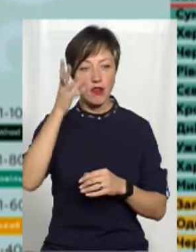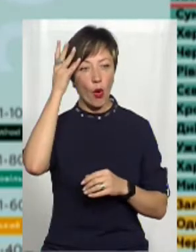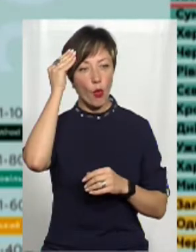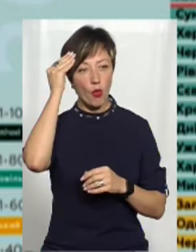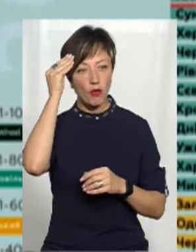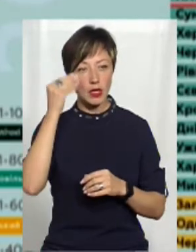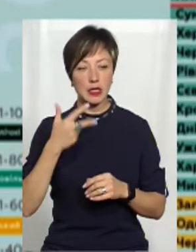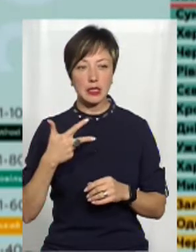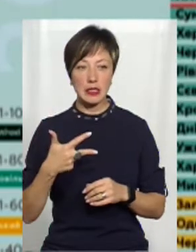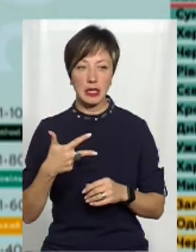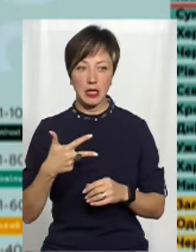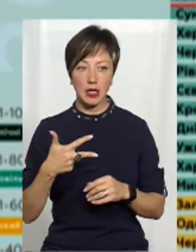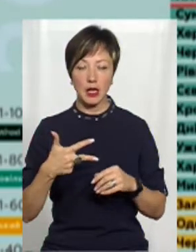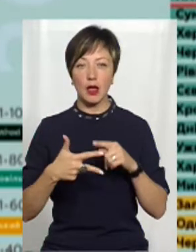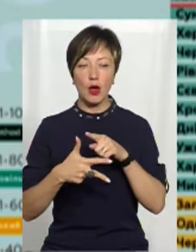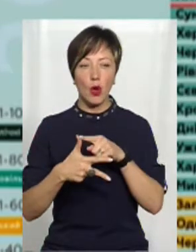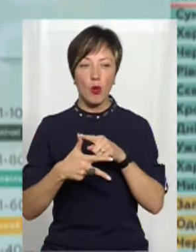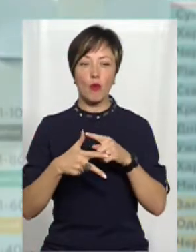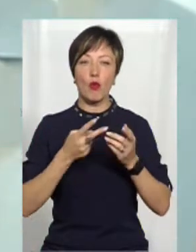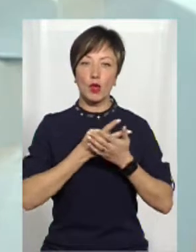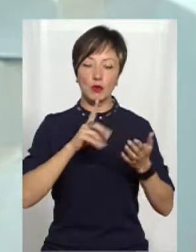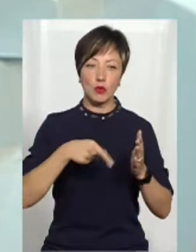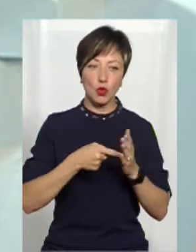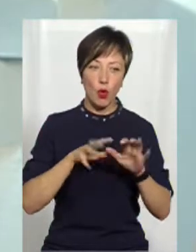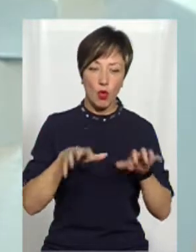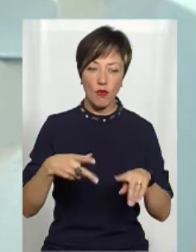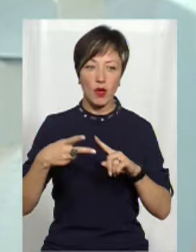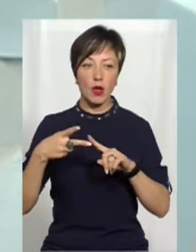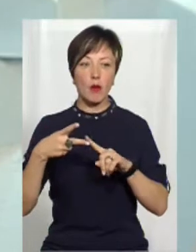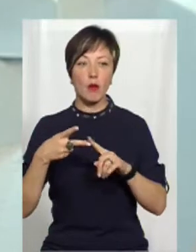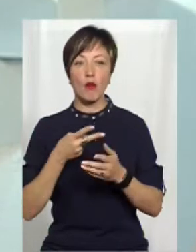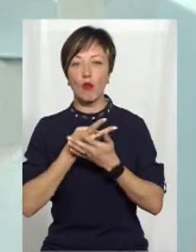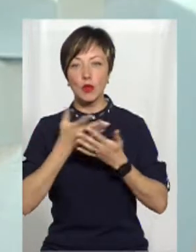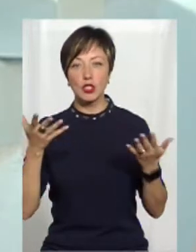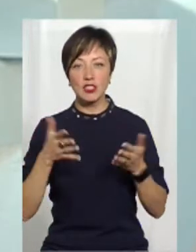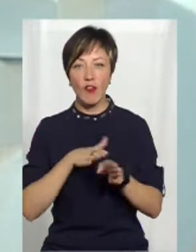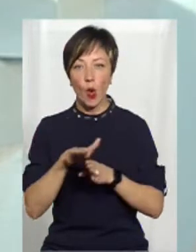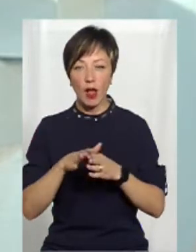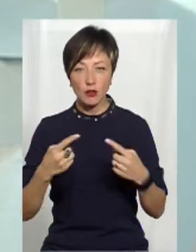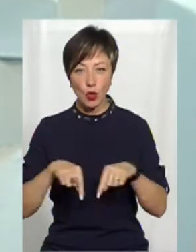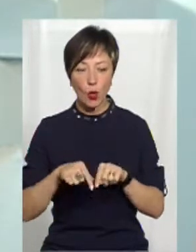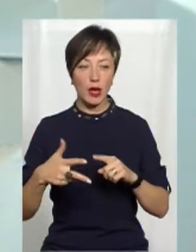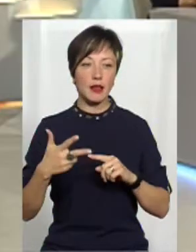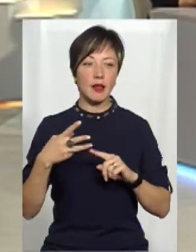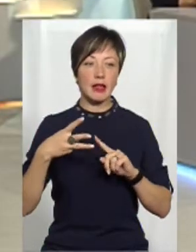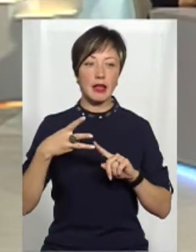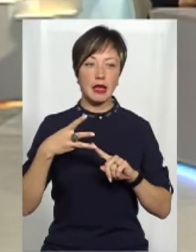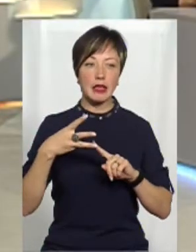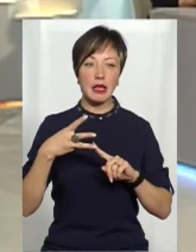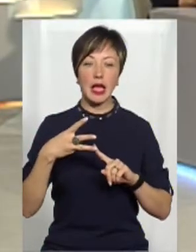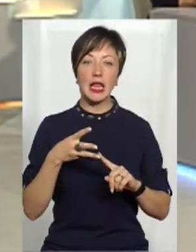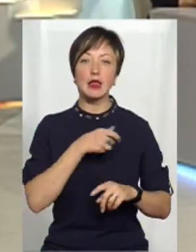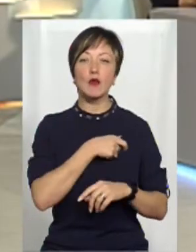враховує три окремі показники. Це публічність міського голови, публічність виконавчих органів і публічність